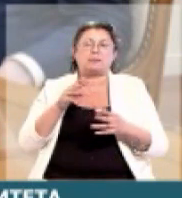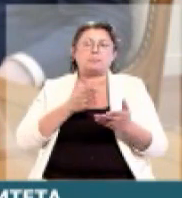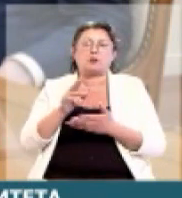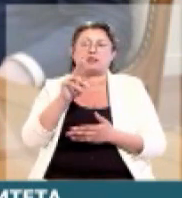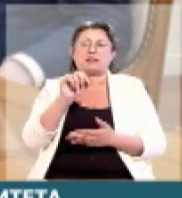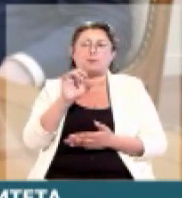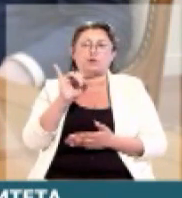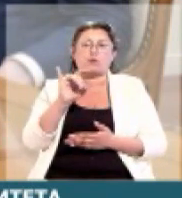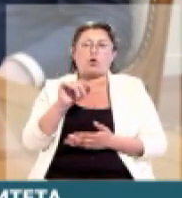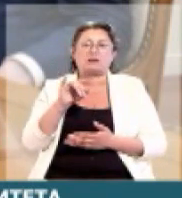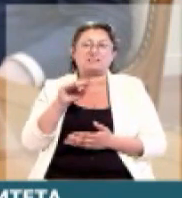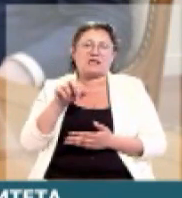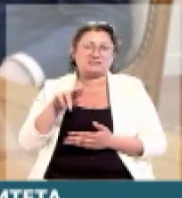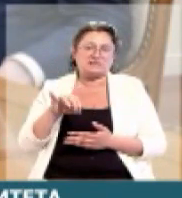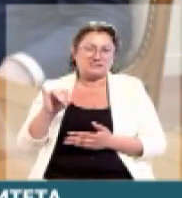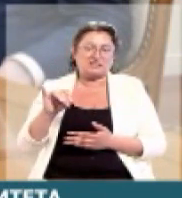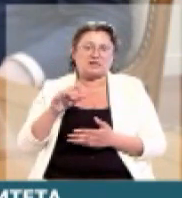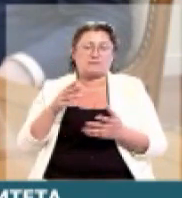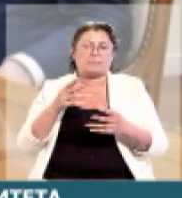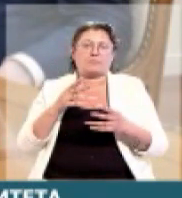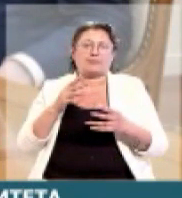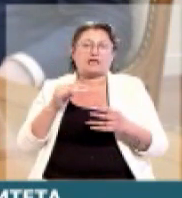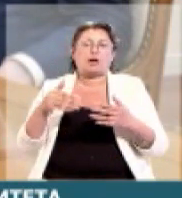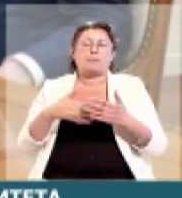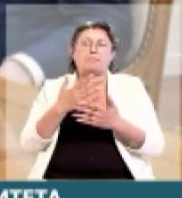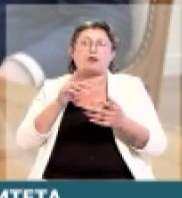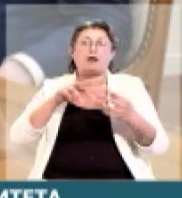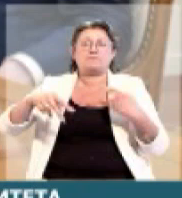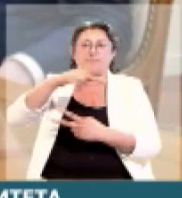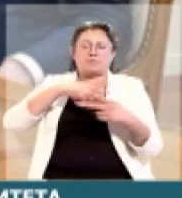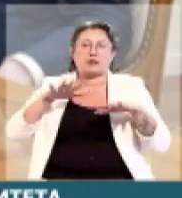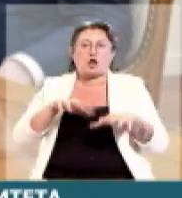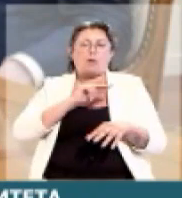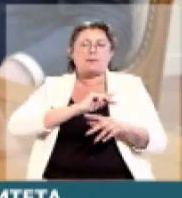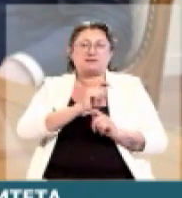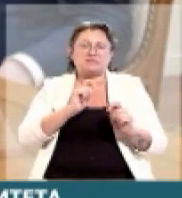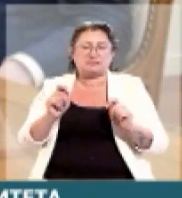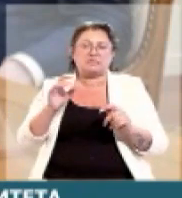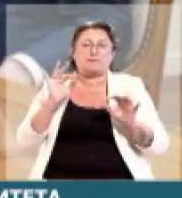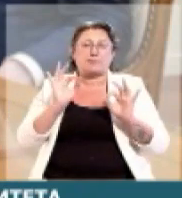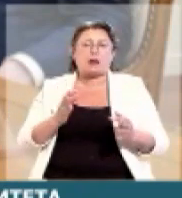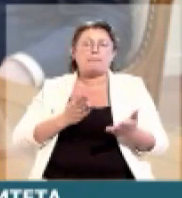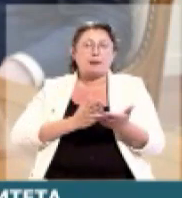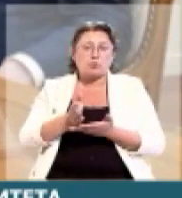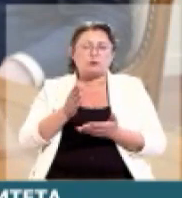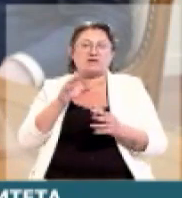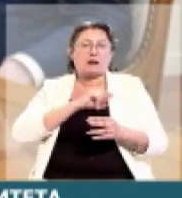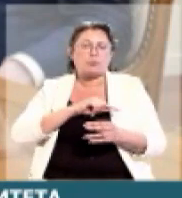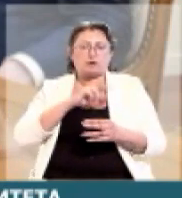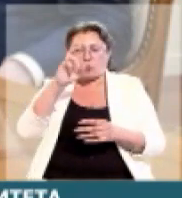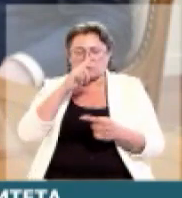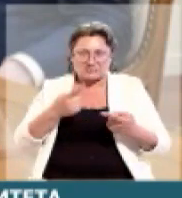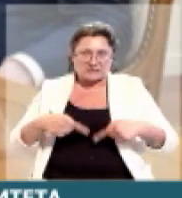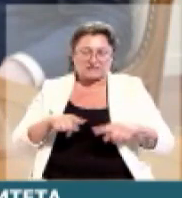дебюрократизации государственного аппарата, децентрализации полномочий и активного внедрения проектного подхода в деятельность